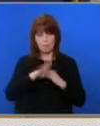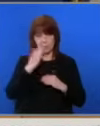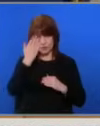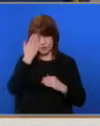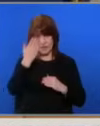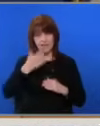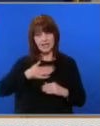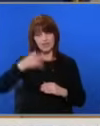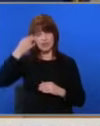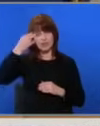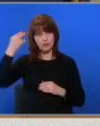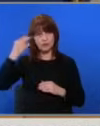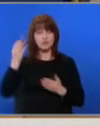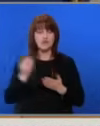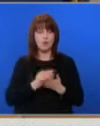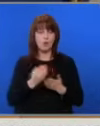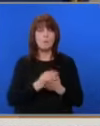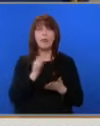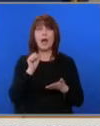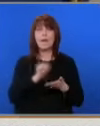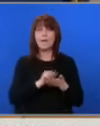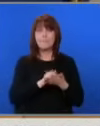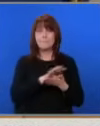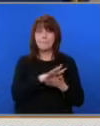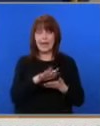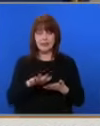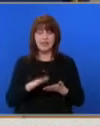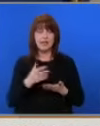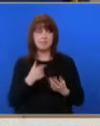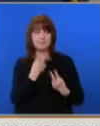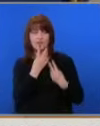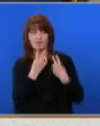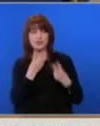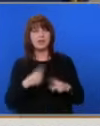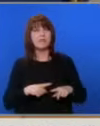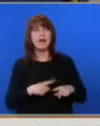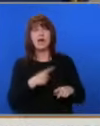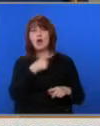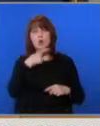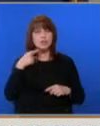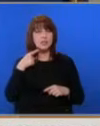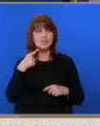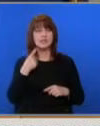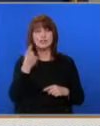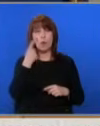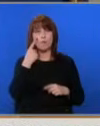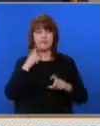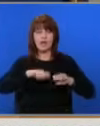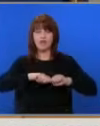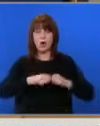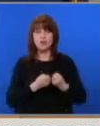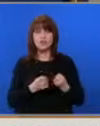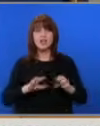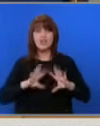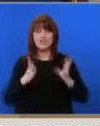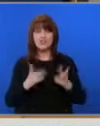институции, икономика, медии, срещу русификацията. Ние виждаме как Русия се опитва диктаторски да унищожи всичко